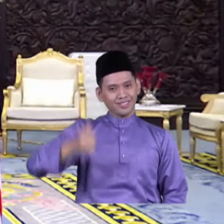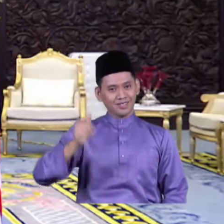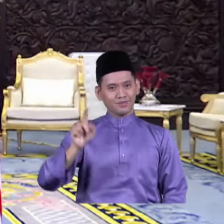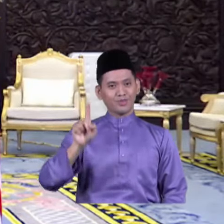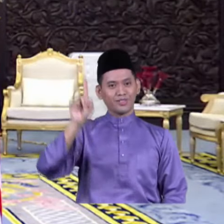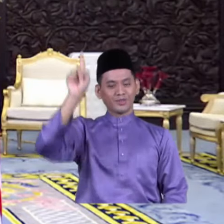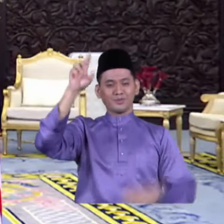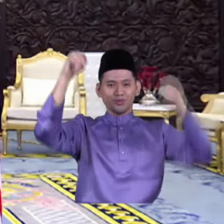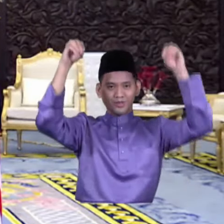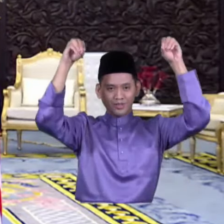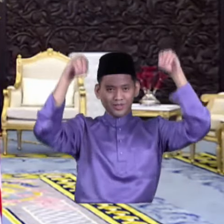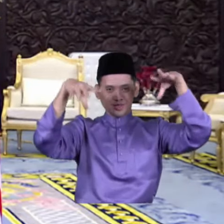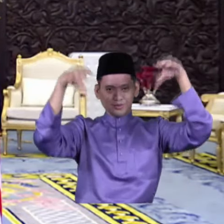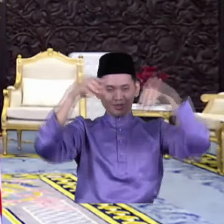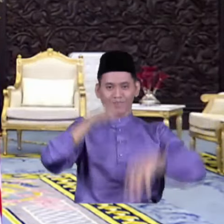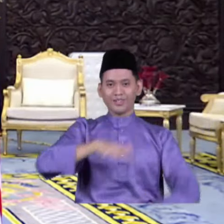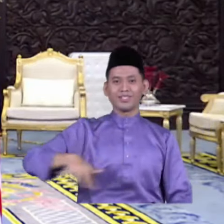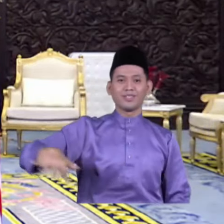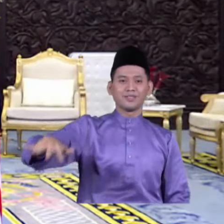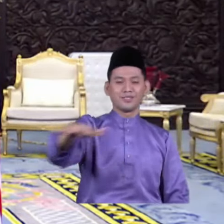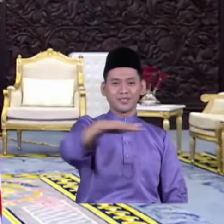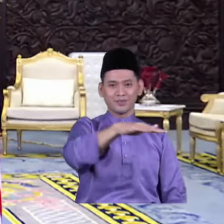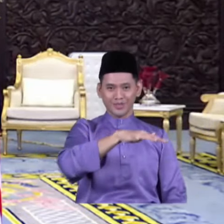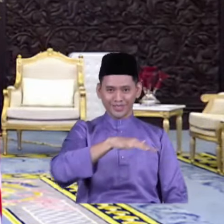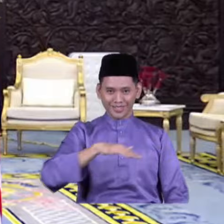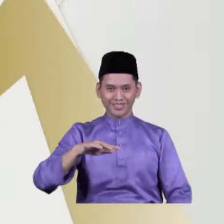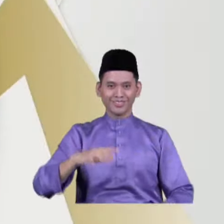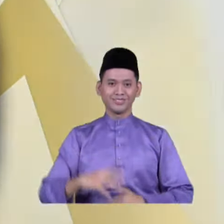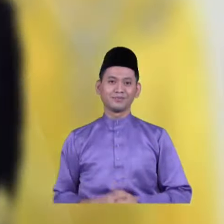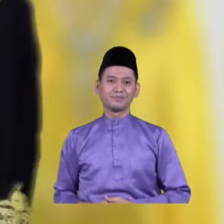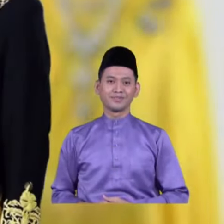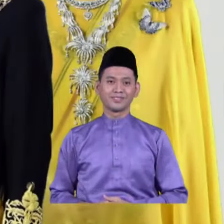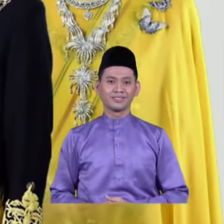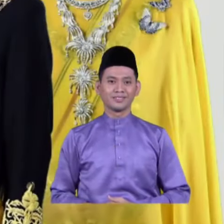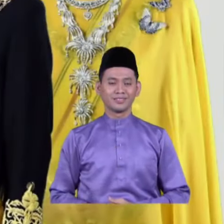Assalamualaikum warahmatullahi wabarakatuh